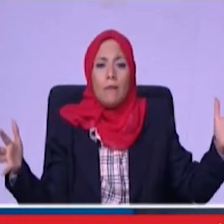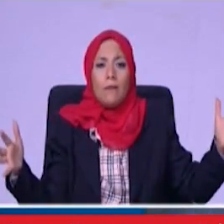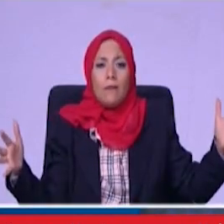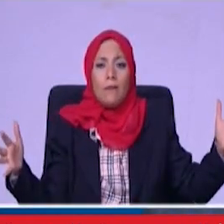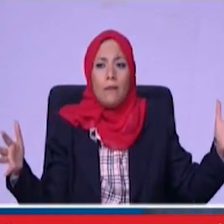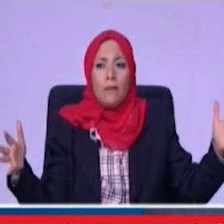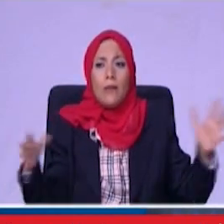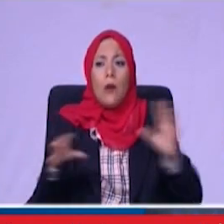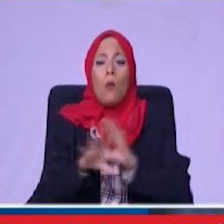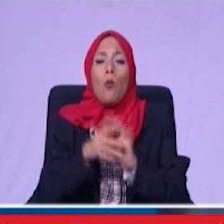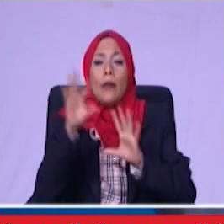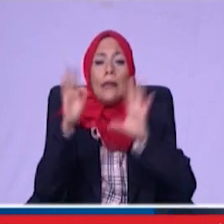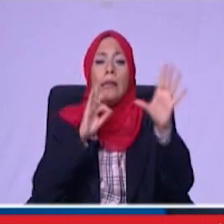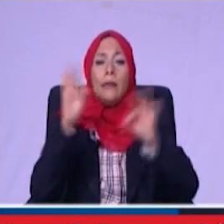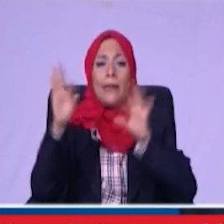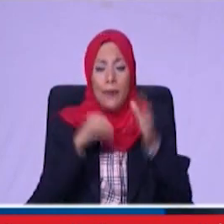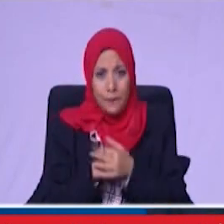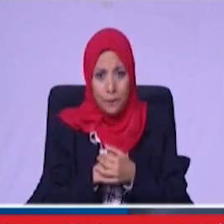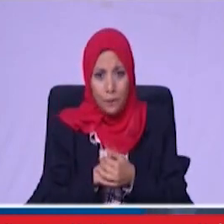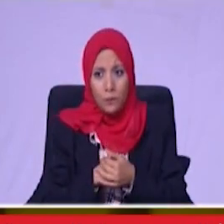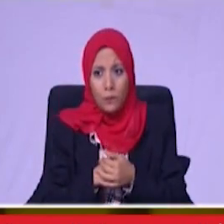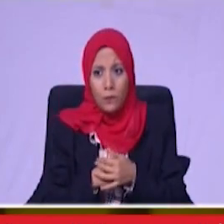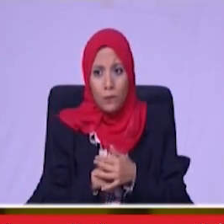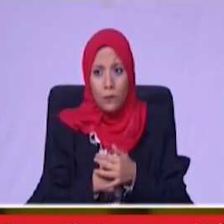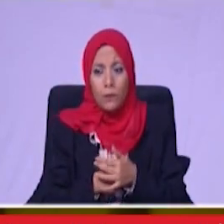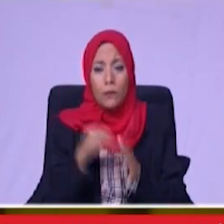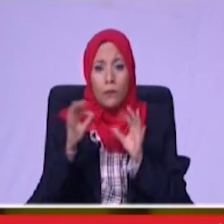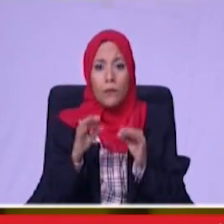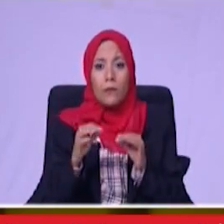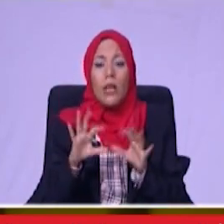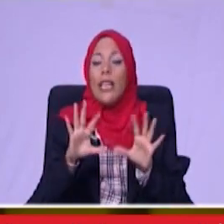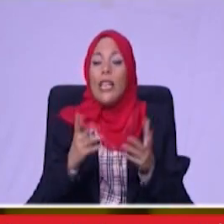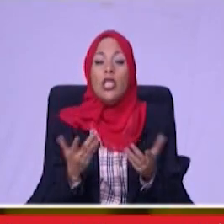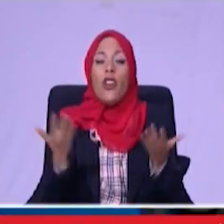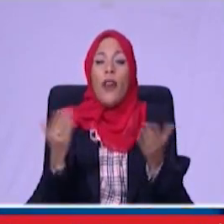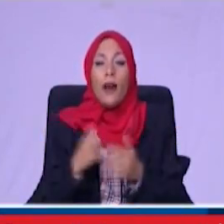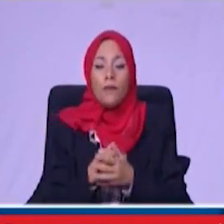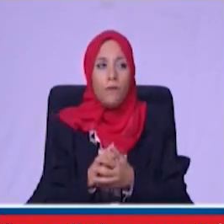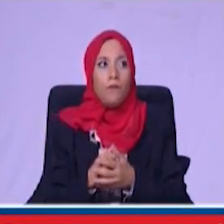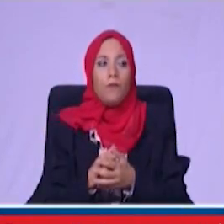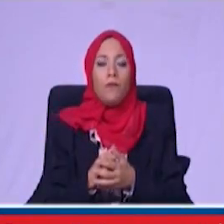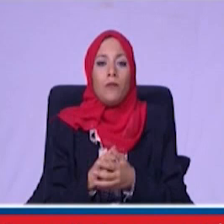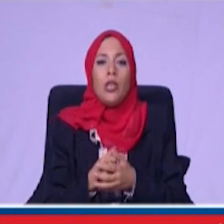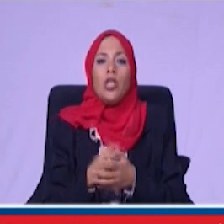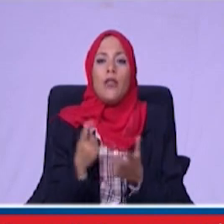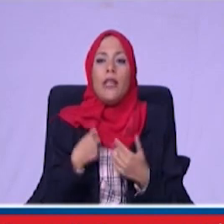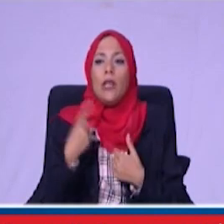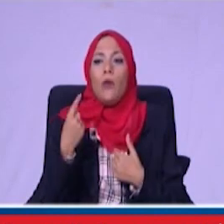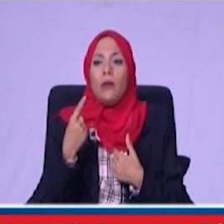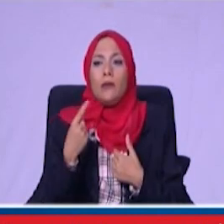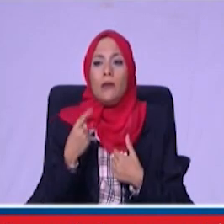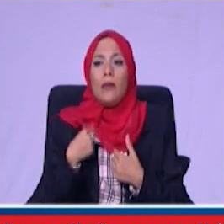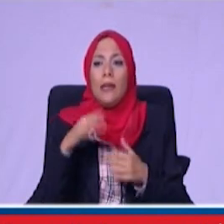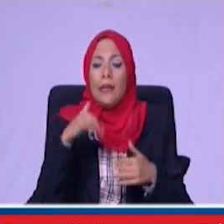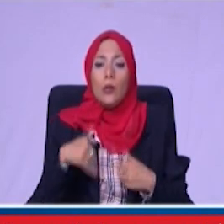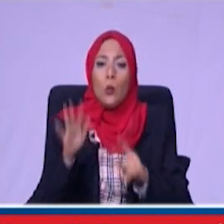لو عامل كباب اديني امثله ونماذج اقول لك نصوص نصوص شفاعه يعني ايه يا دكتور انا لوحدي معاليك